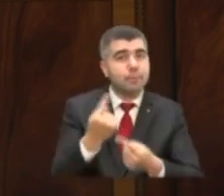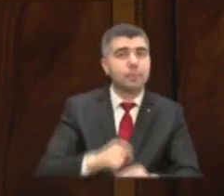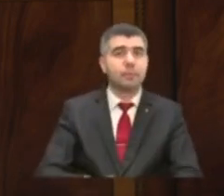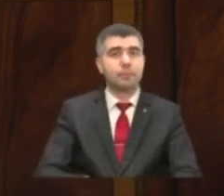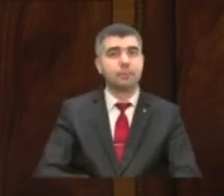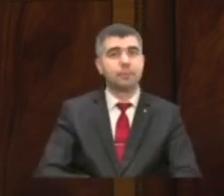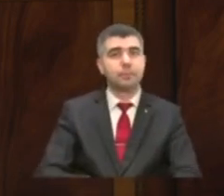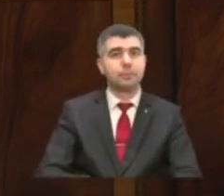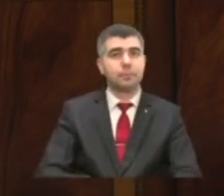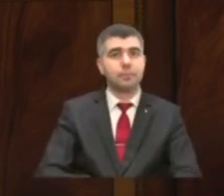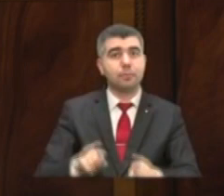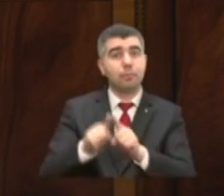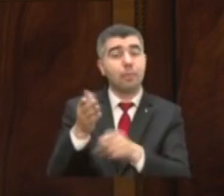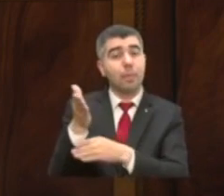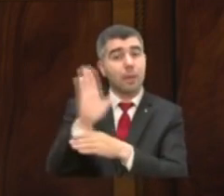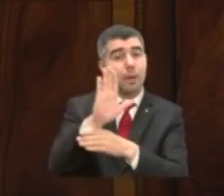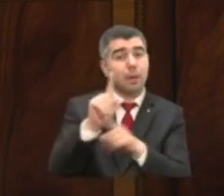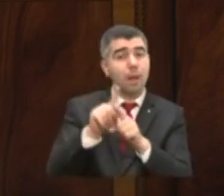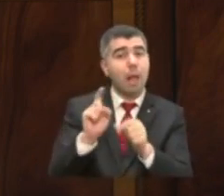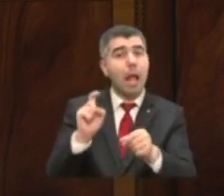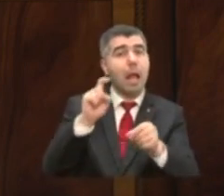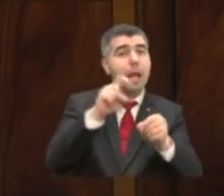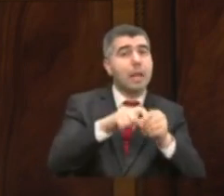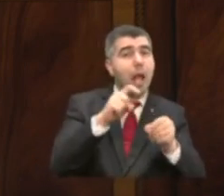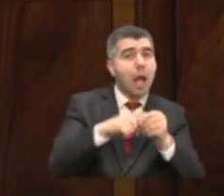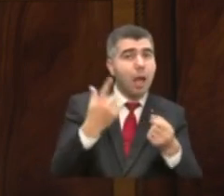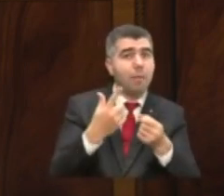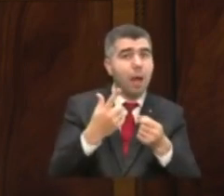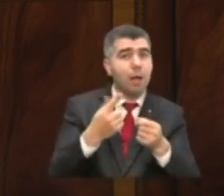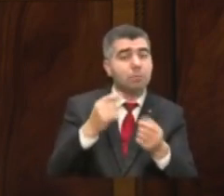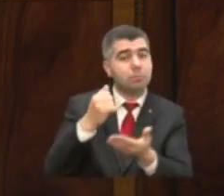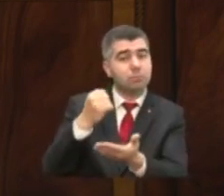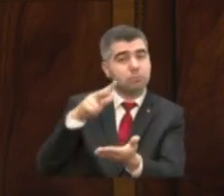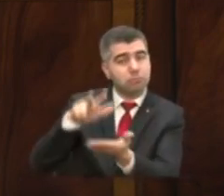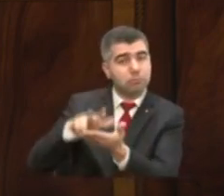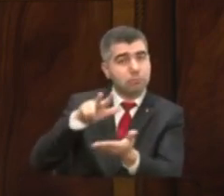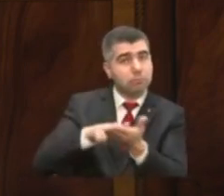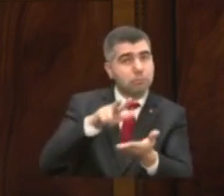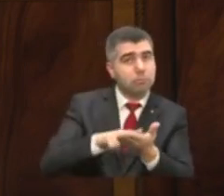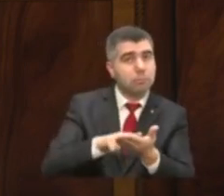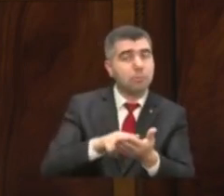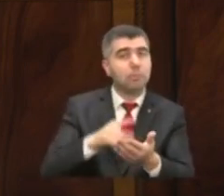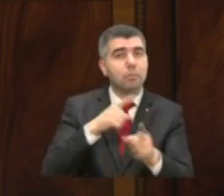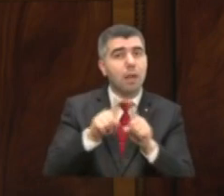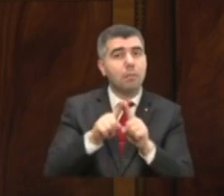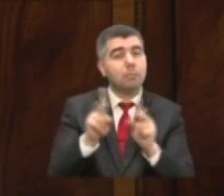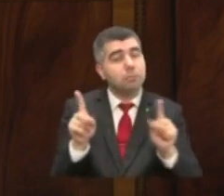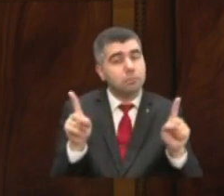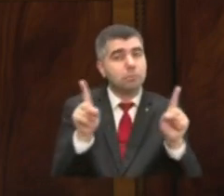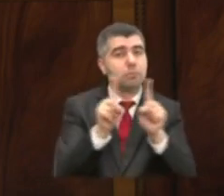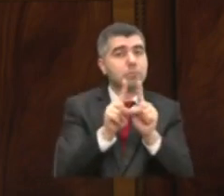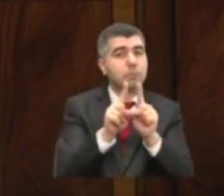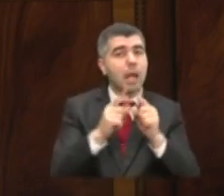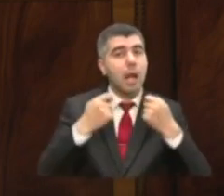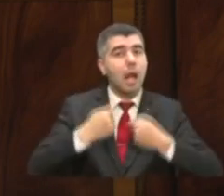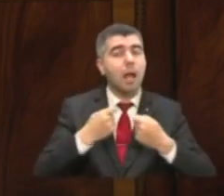ديال واحد العدد ديال النقابات والمهنيون تيطالبوا بلقاء مع رئيس الحكومه